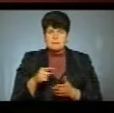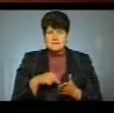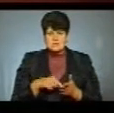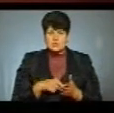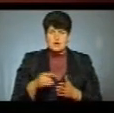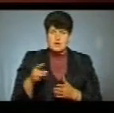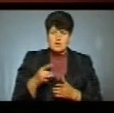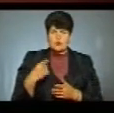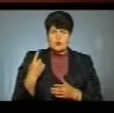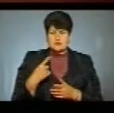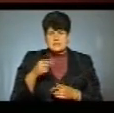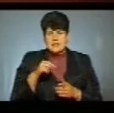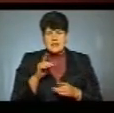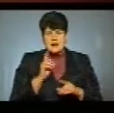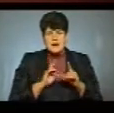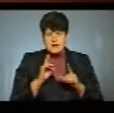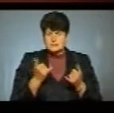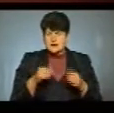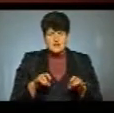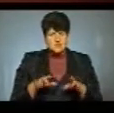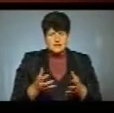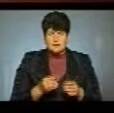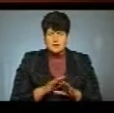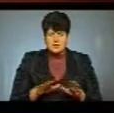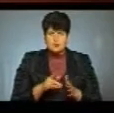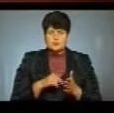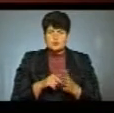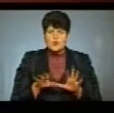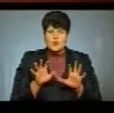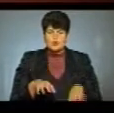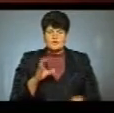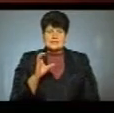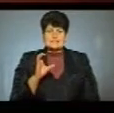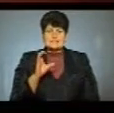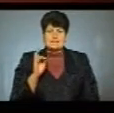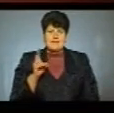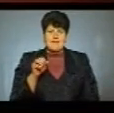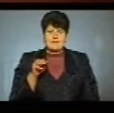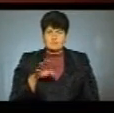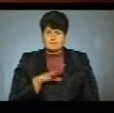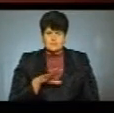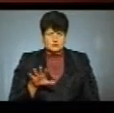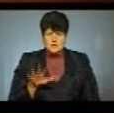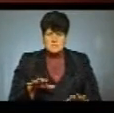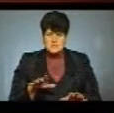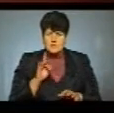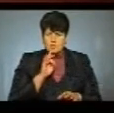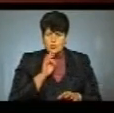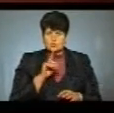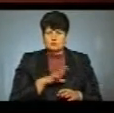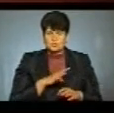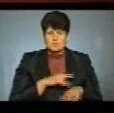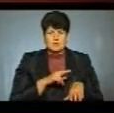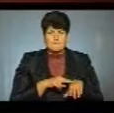та обласної рад. Наразі рішення не прийняли, оскільки міського голови Скалата не було на місці. Поки що на дорозі встановили патруль, який